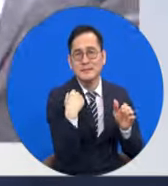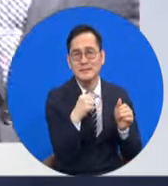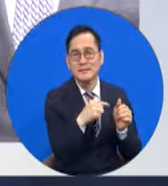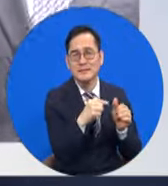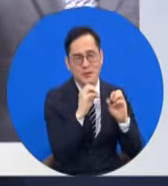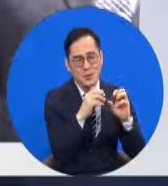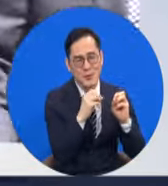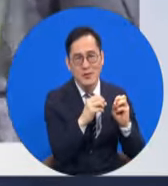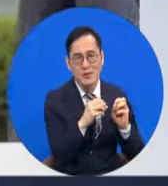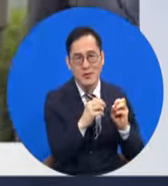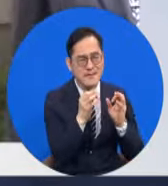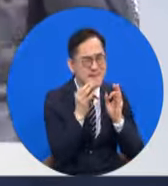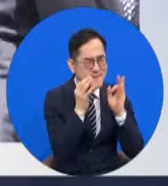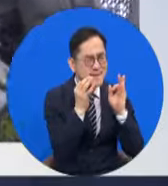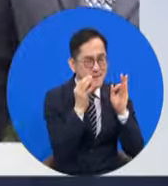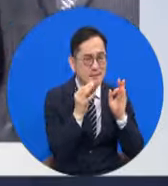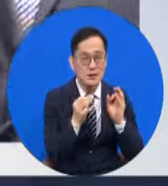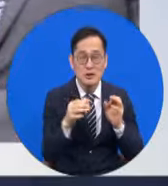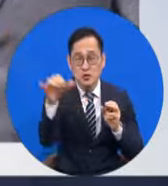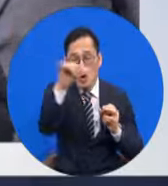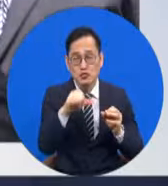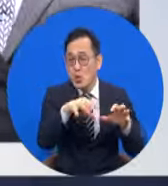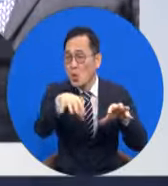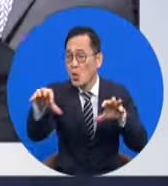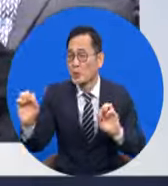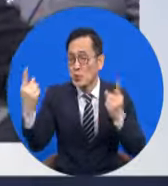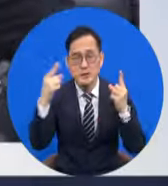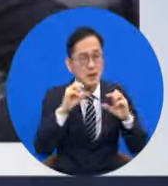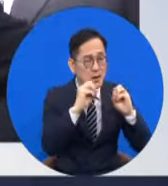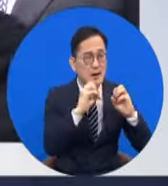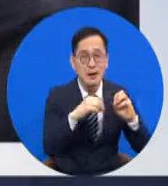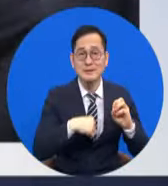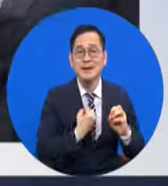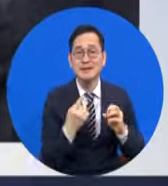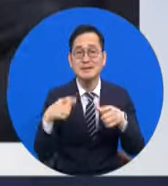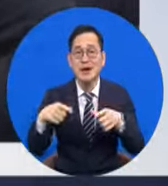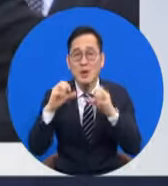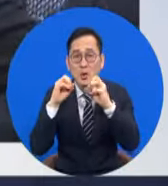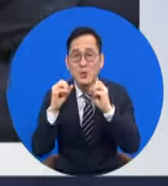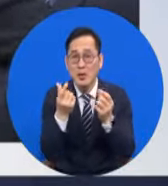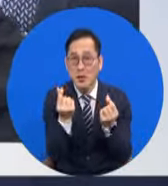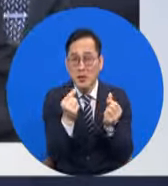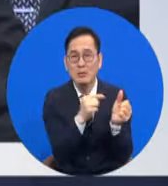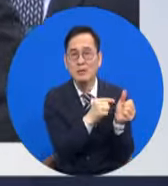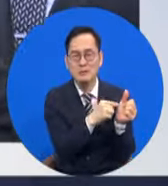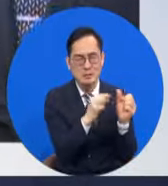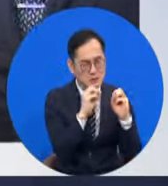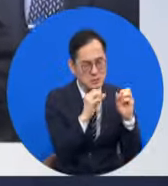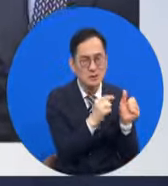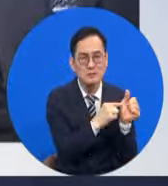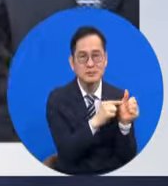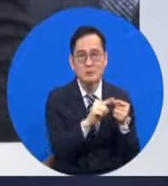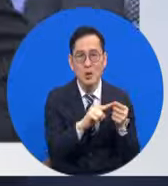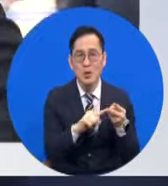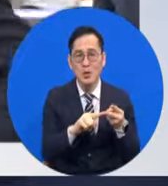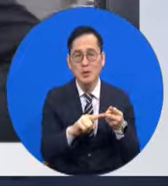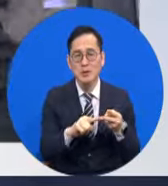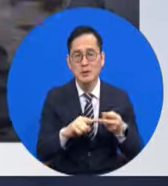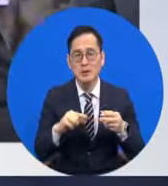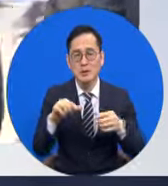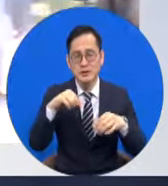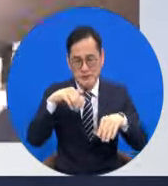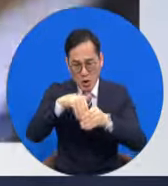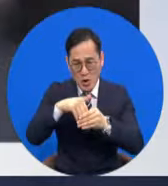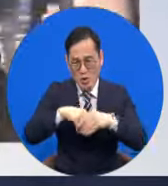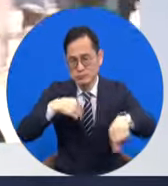모든 걸 다 소진할 만큼 그렇게 고생을 많이 합니까? 두 번째는 이 선거를 지휘하는 제1당 대표 역할을 또 했었잖아요.